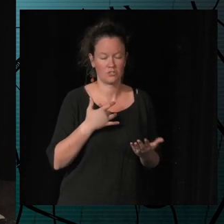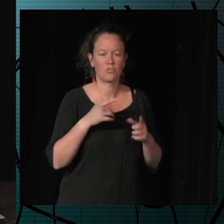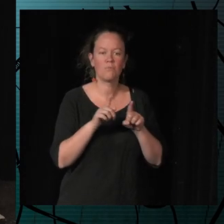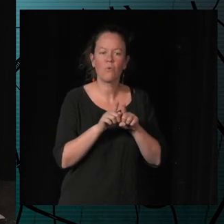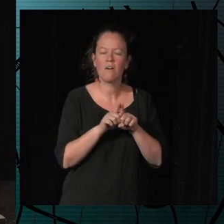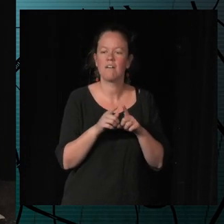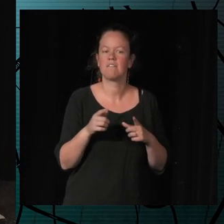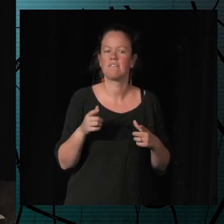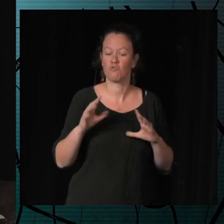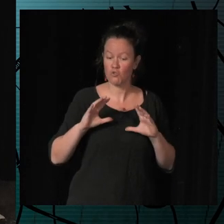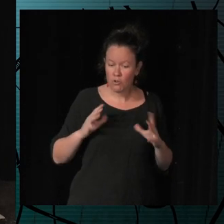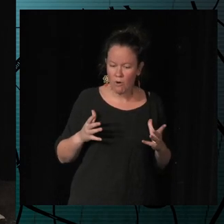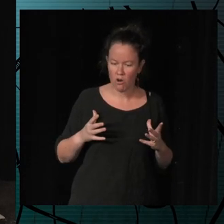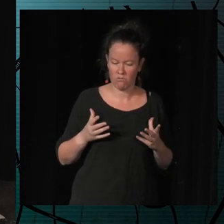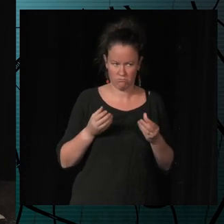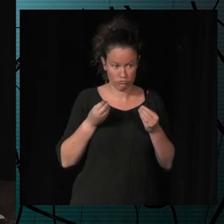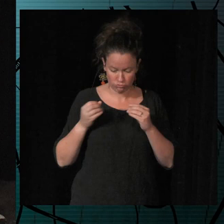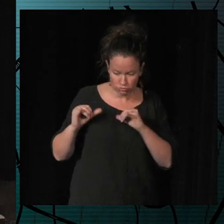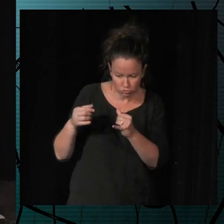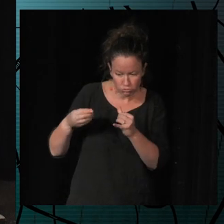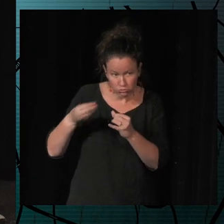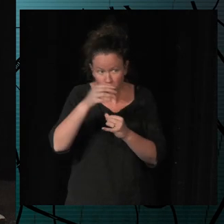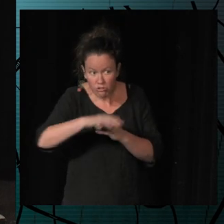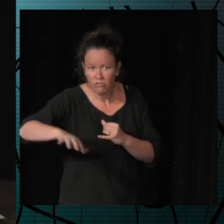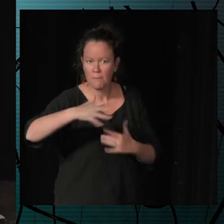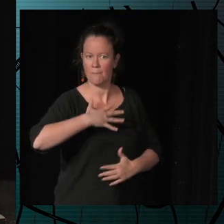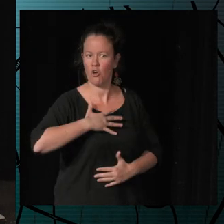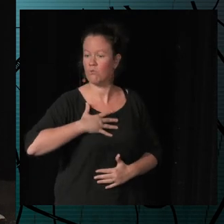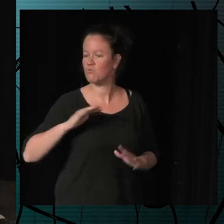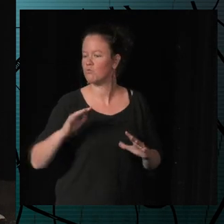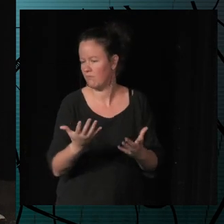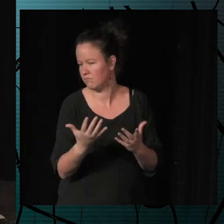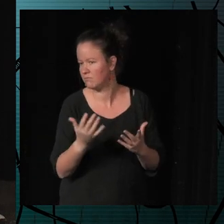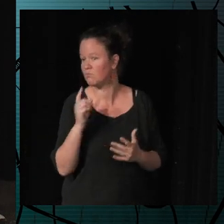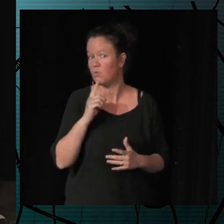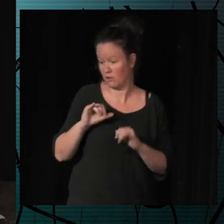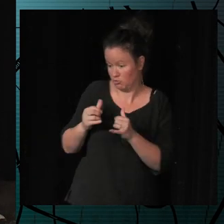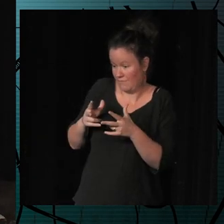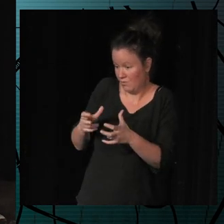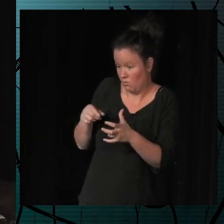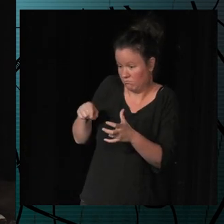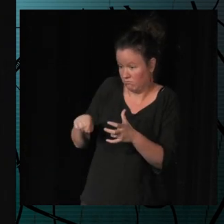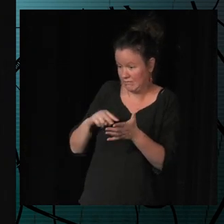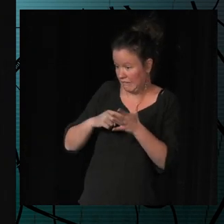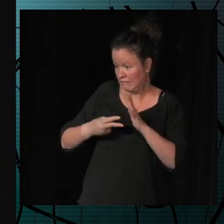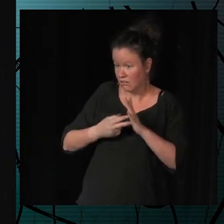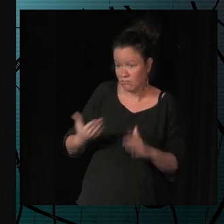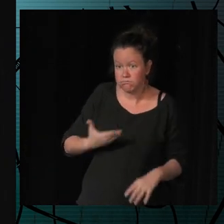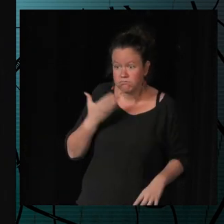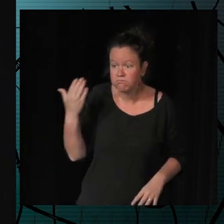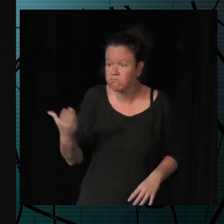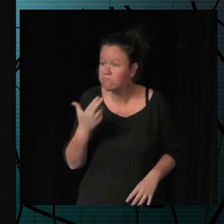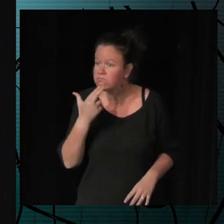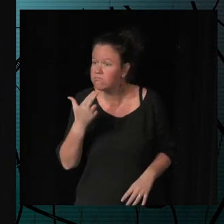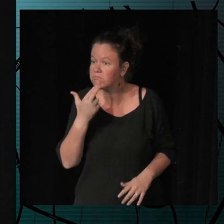recherche de la peur elle est toujours liée à ce support le jeu vidéo qui reste un produit technologique à un moment donné un un jeu d'horreur qui